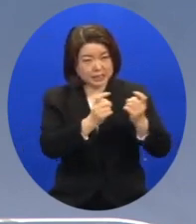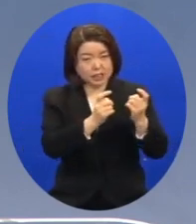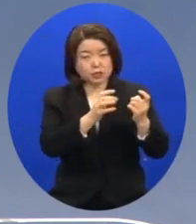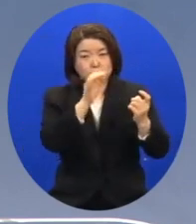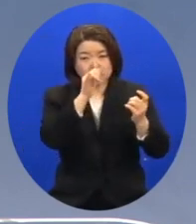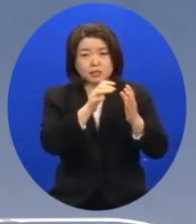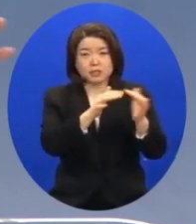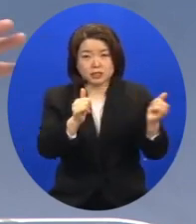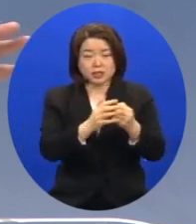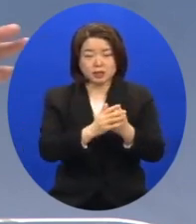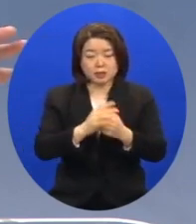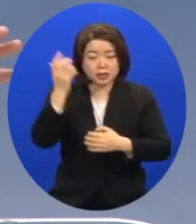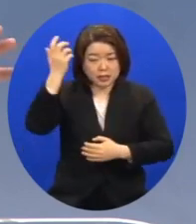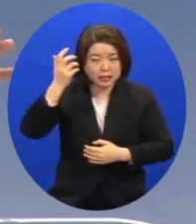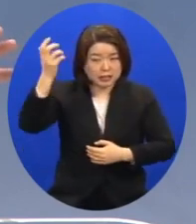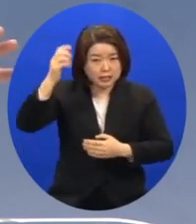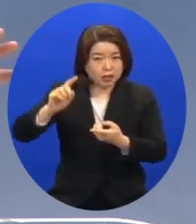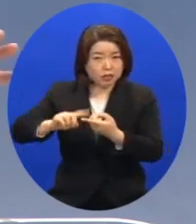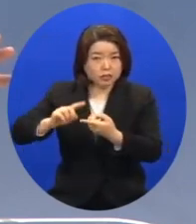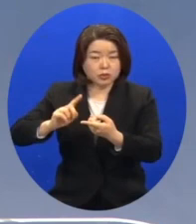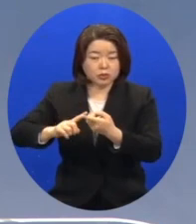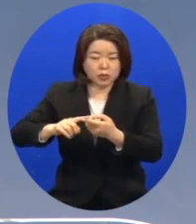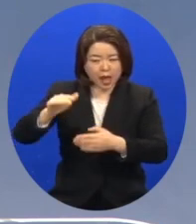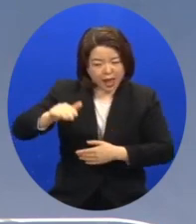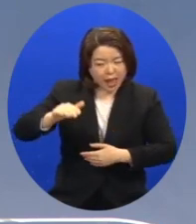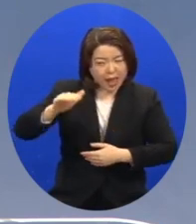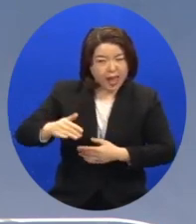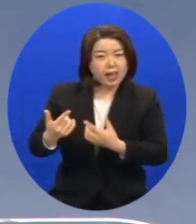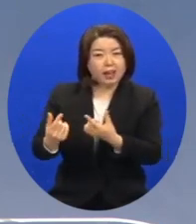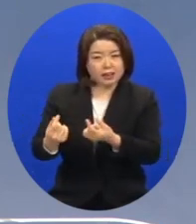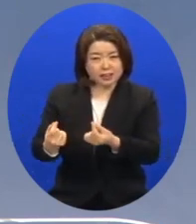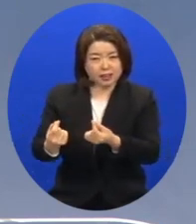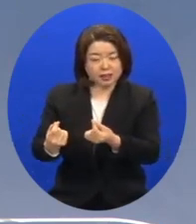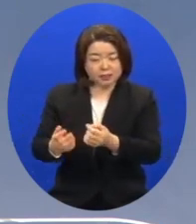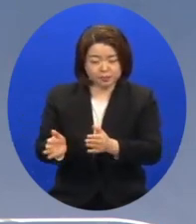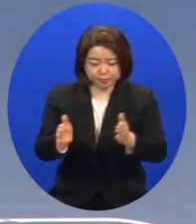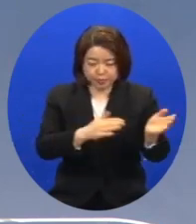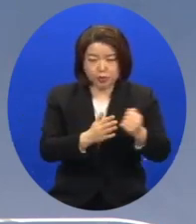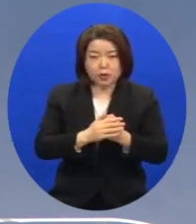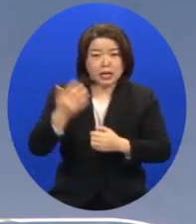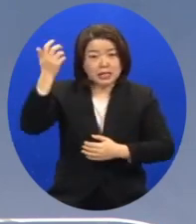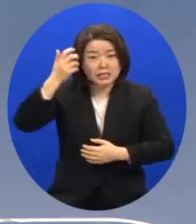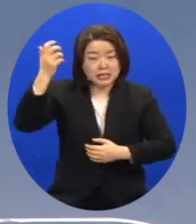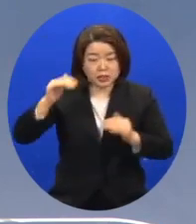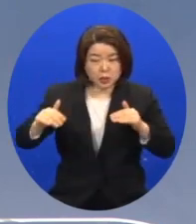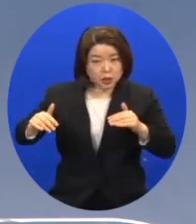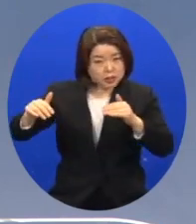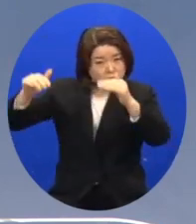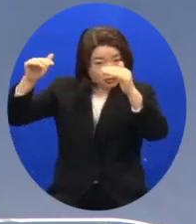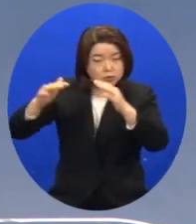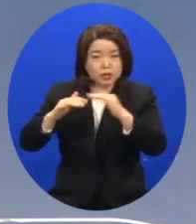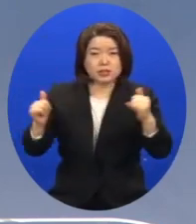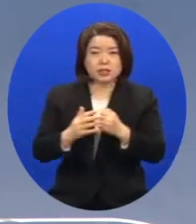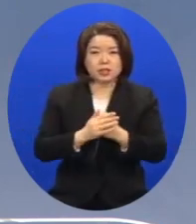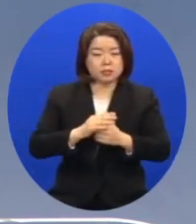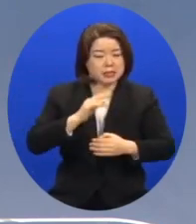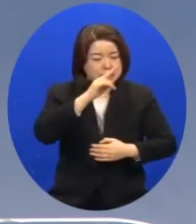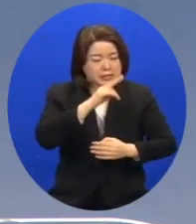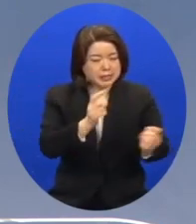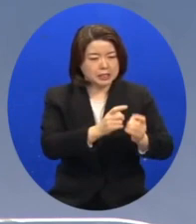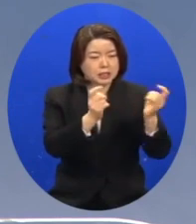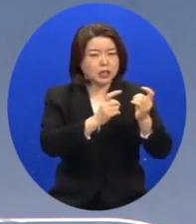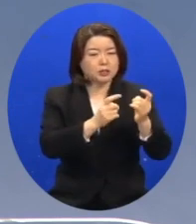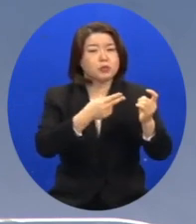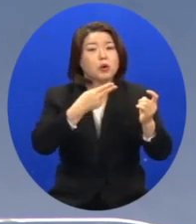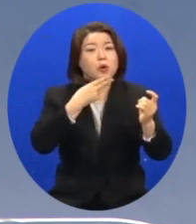영적으로 어린 아이라고 그래서 영적으로 성숙한 사람은 시기심 도 없고 다툼도 없는 줄로